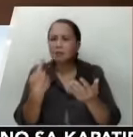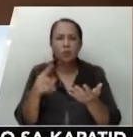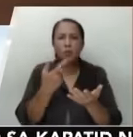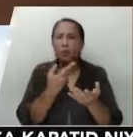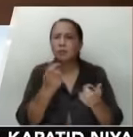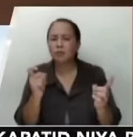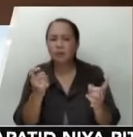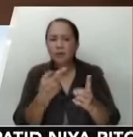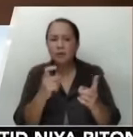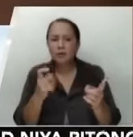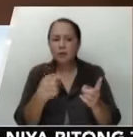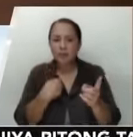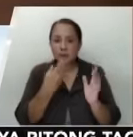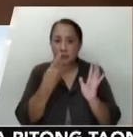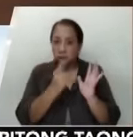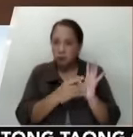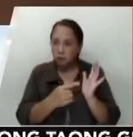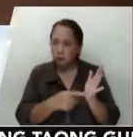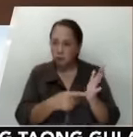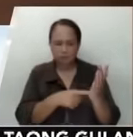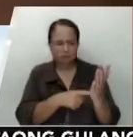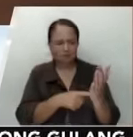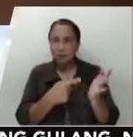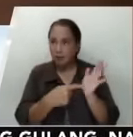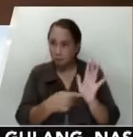document silang napakita. So